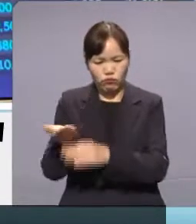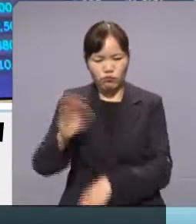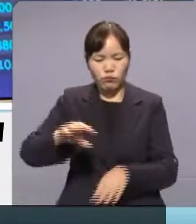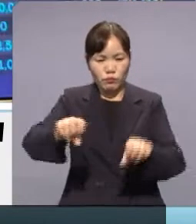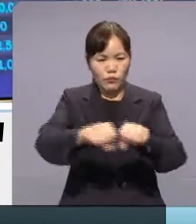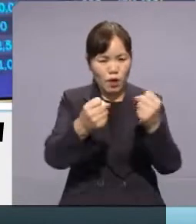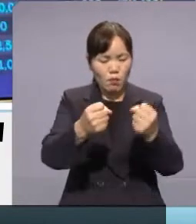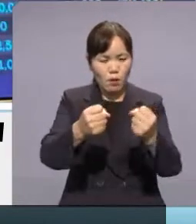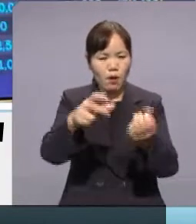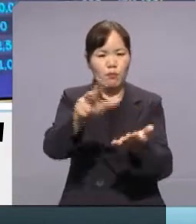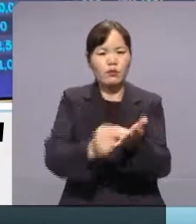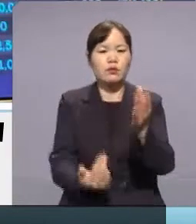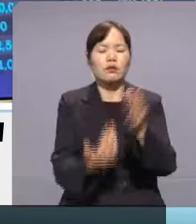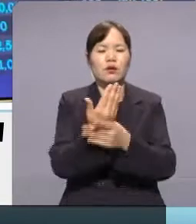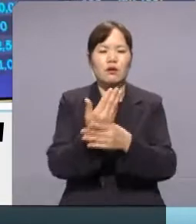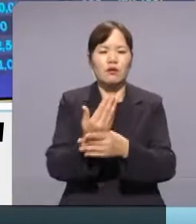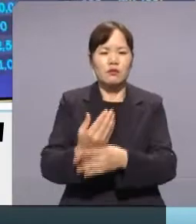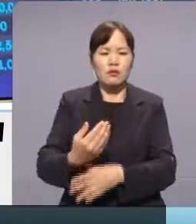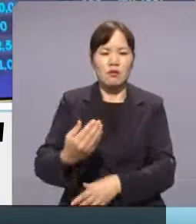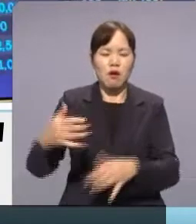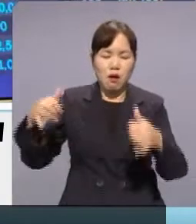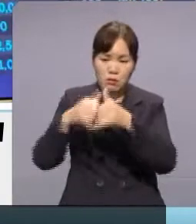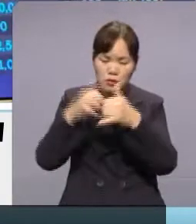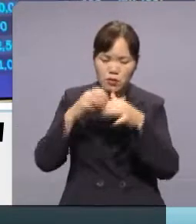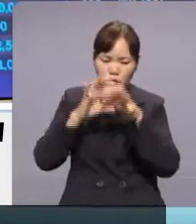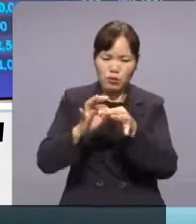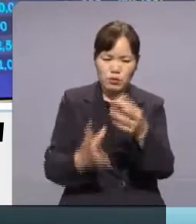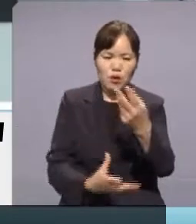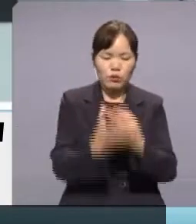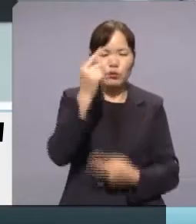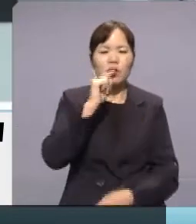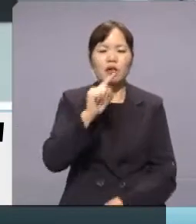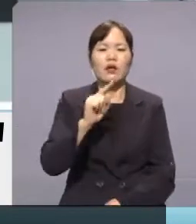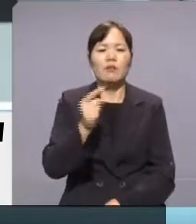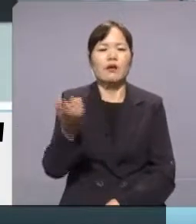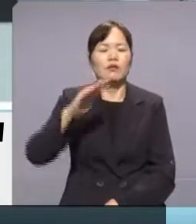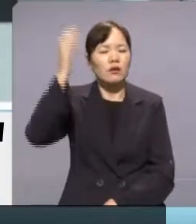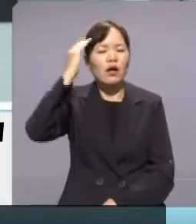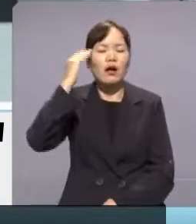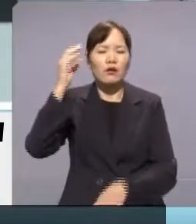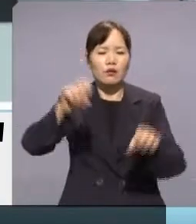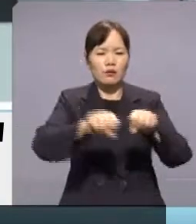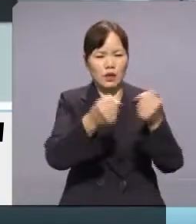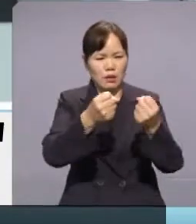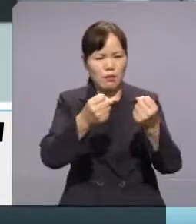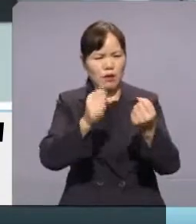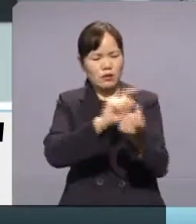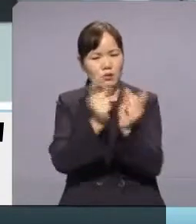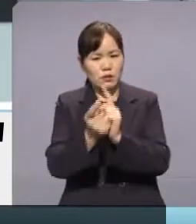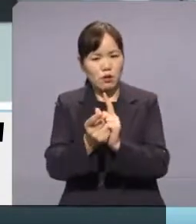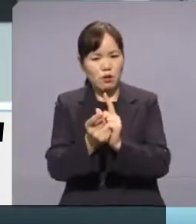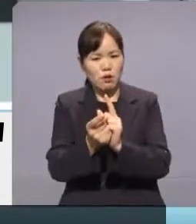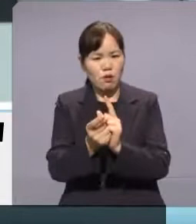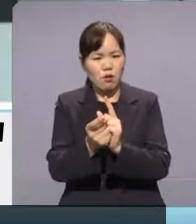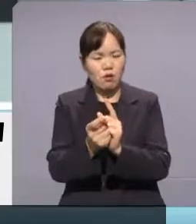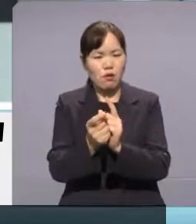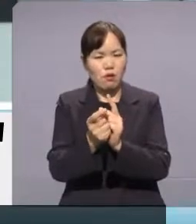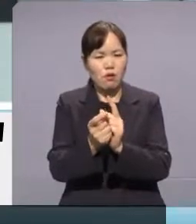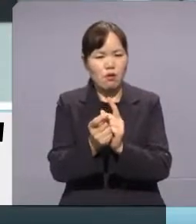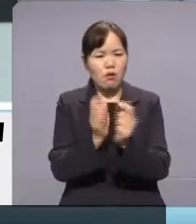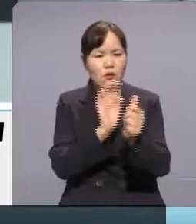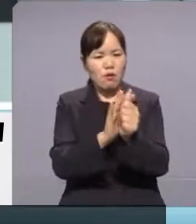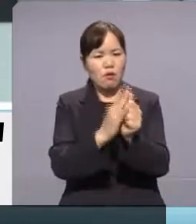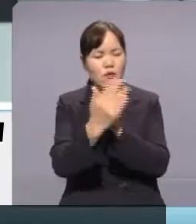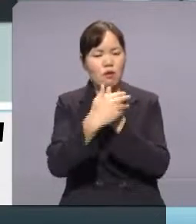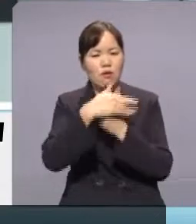무력을 쓰더라도 통일을 시키겠다 이러는데 사실 한국과 대만 시장은 서로 보완 관계에 있거든요. 그래서